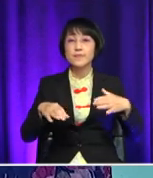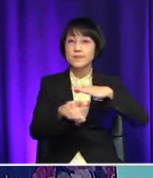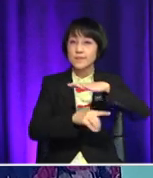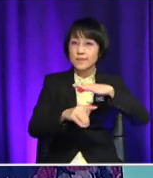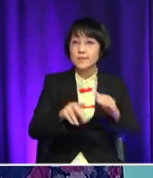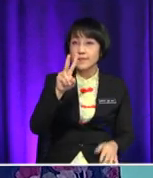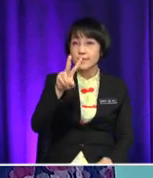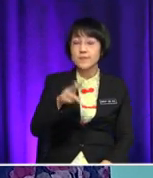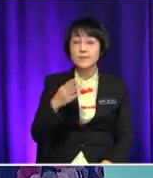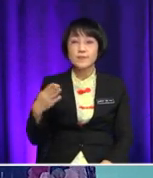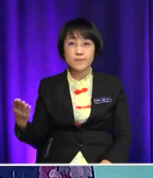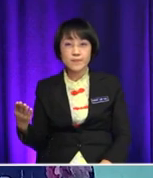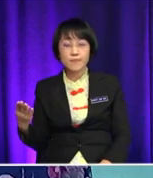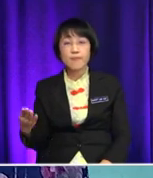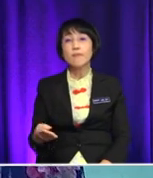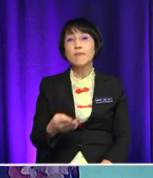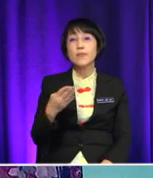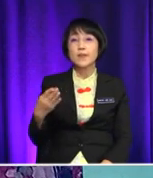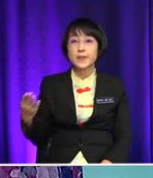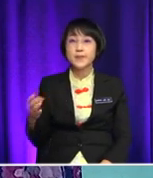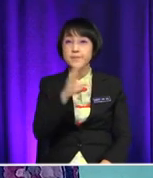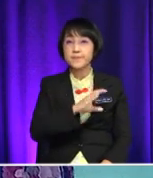pelancung hijau dan juga